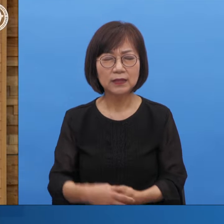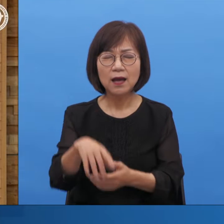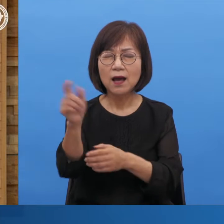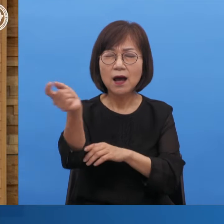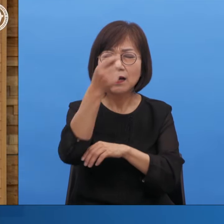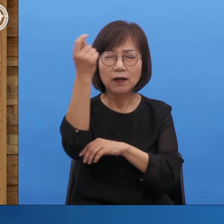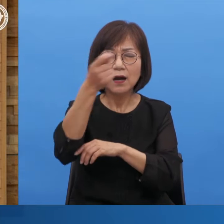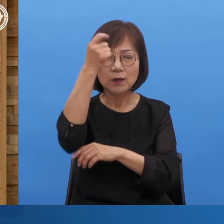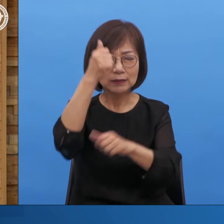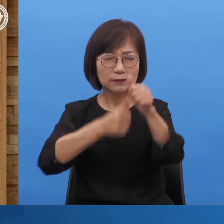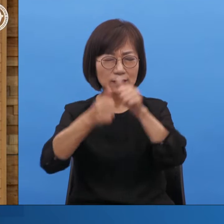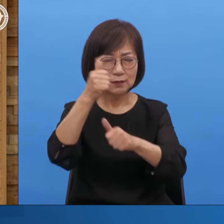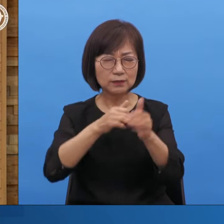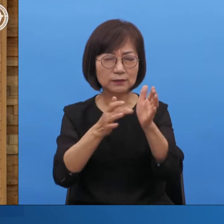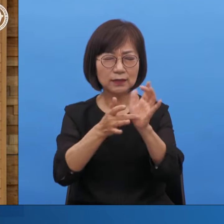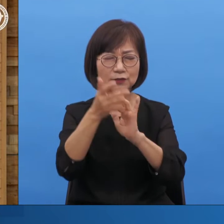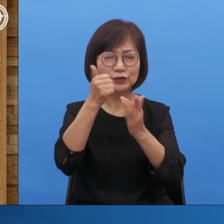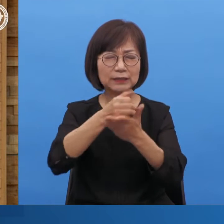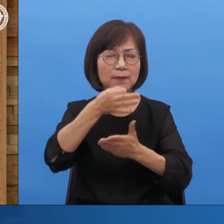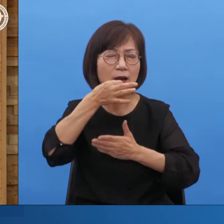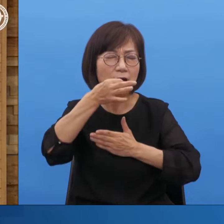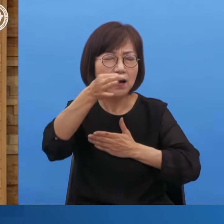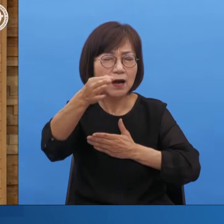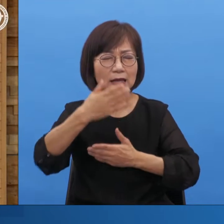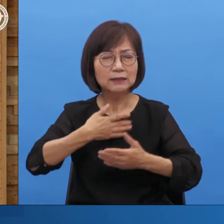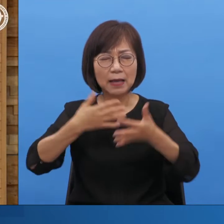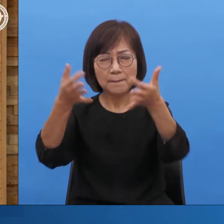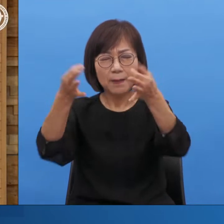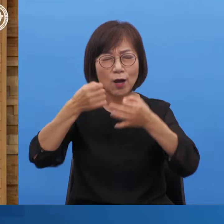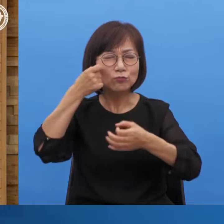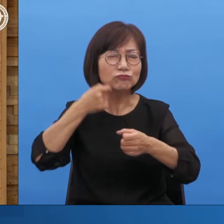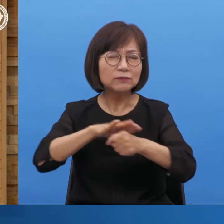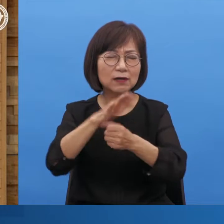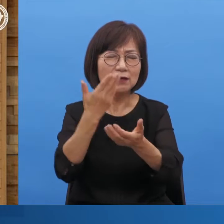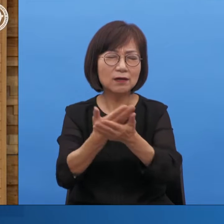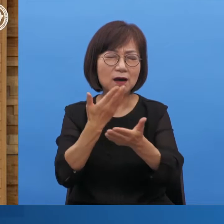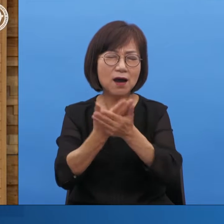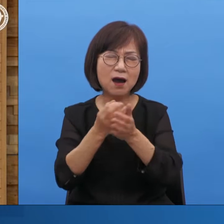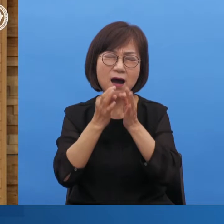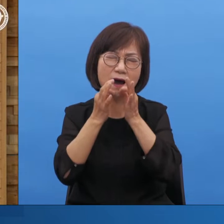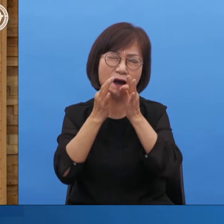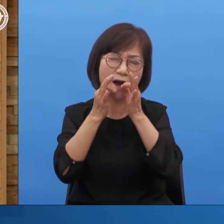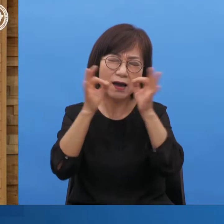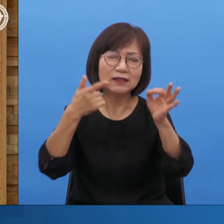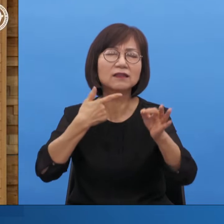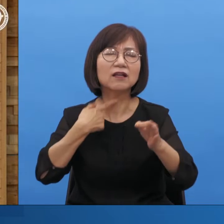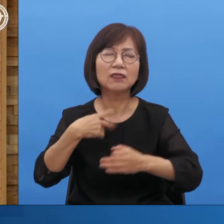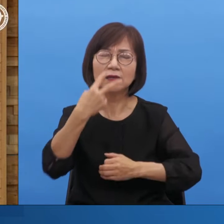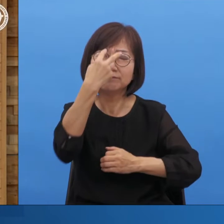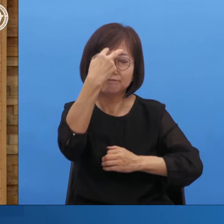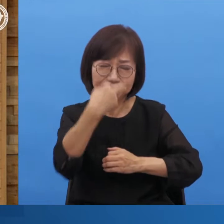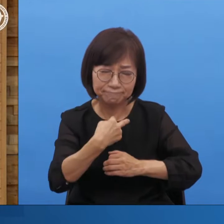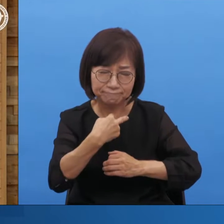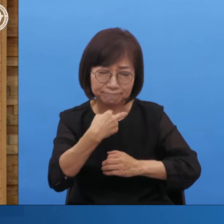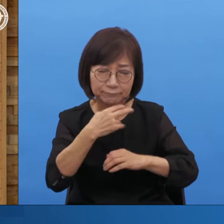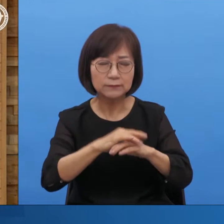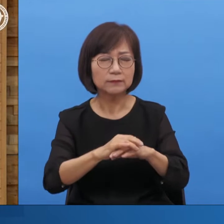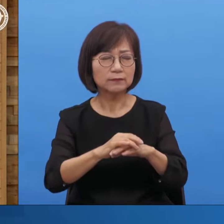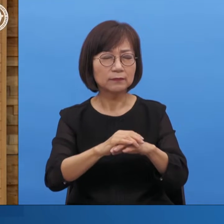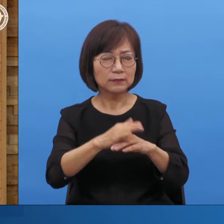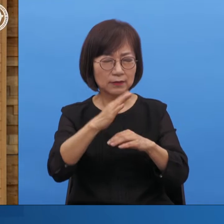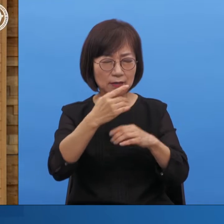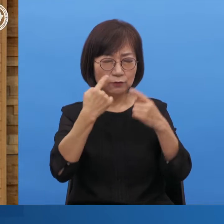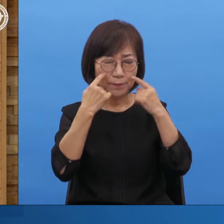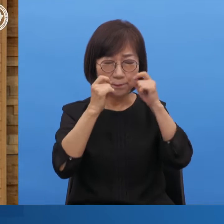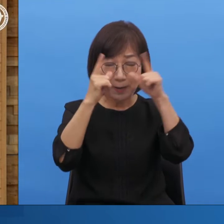예수여 나를 불쌍히 여겨주시옵소서 하며 외치던 소경들을 치유하신 예수님, 이 시간 전 세계